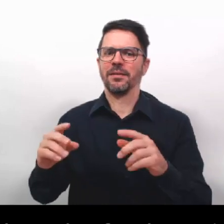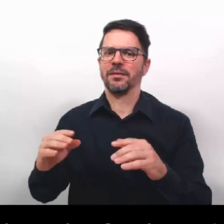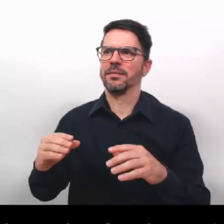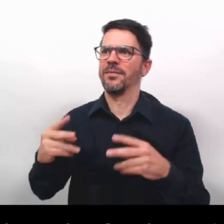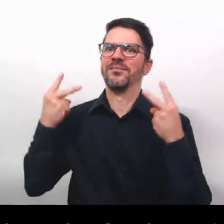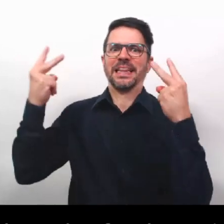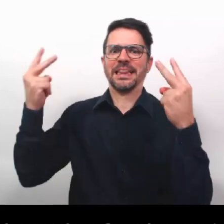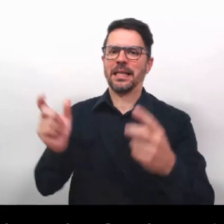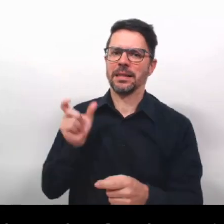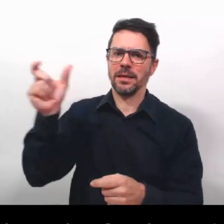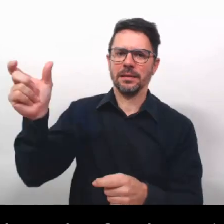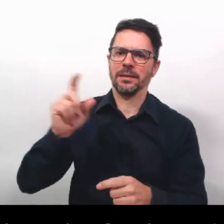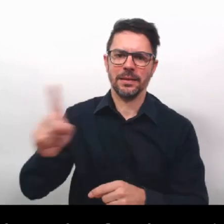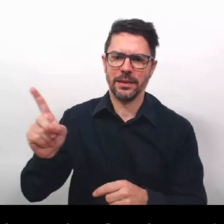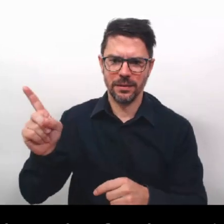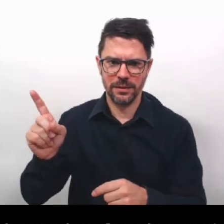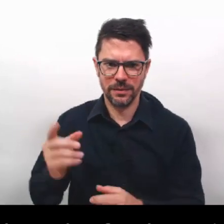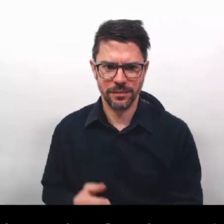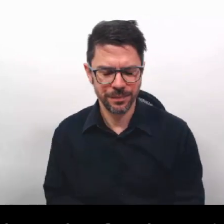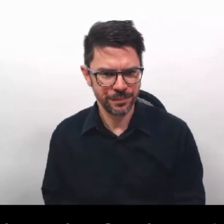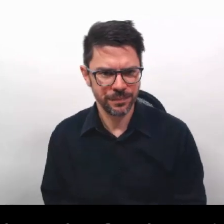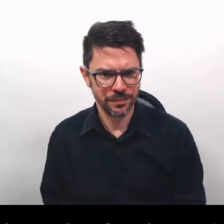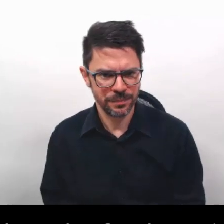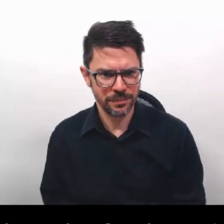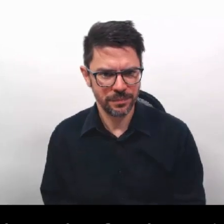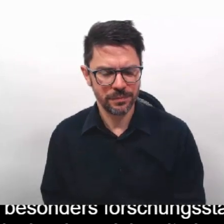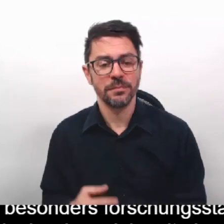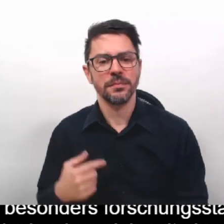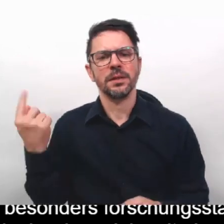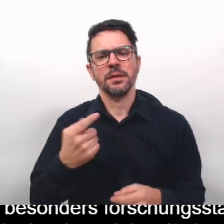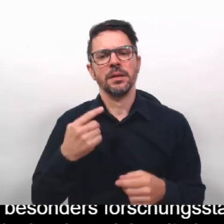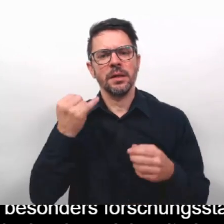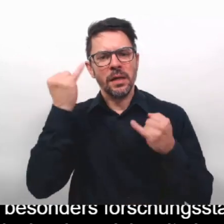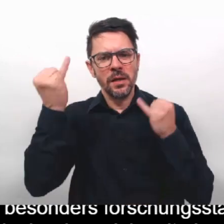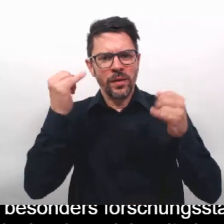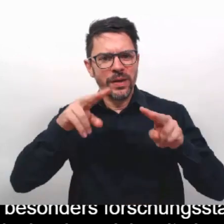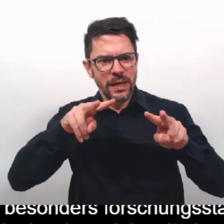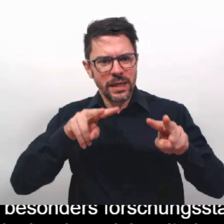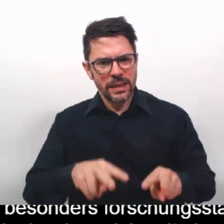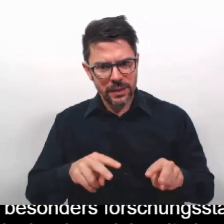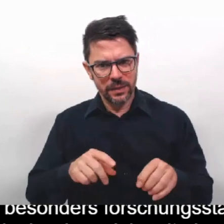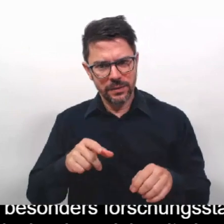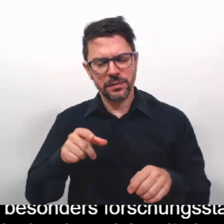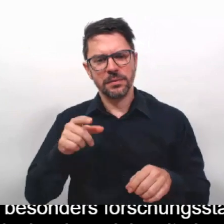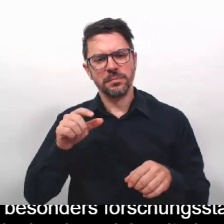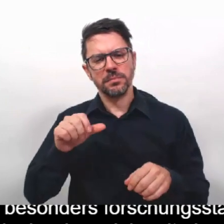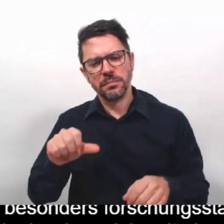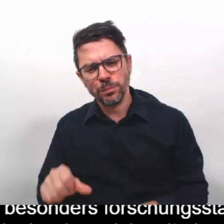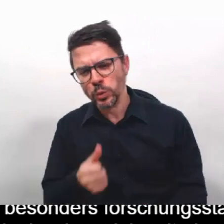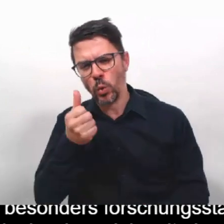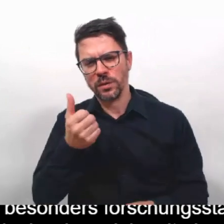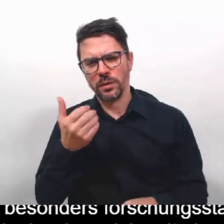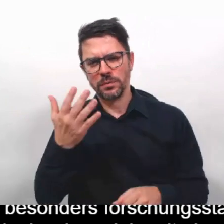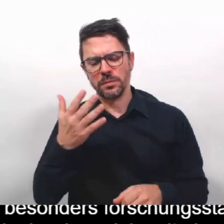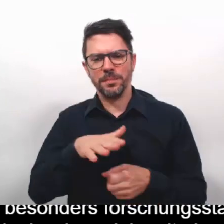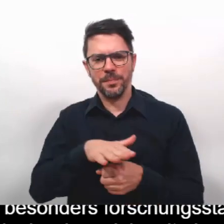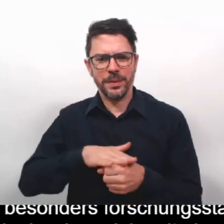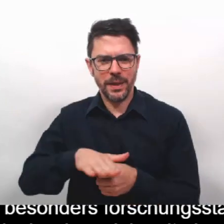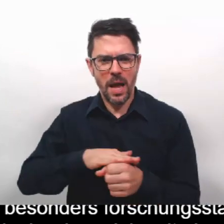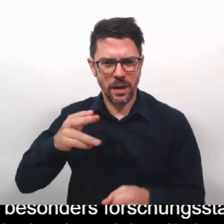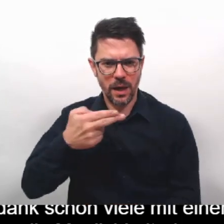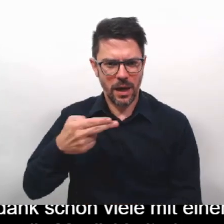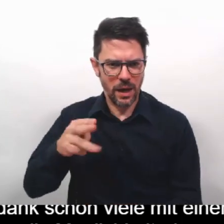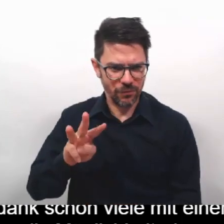-Agenda im Moment viel zu tun ist, deshalb ist diese Optionsregelung sehr, sehr wichtig. Für uns ist aber noch wichtig, dass wir eben die volle Freiheit und mehr Selbstständigkeit